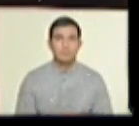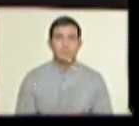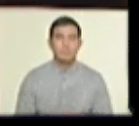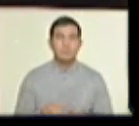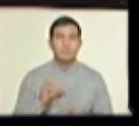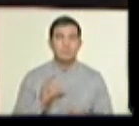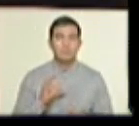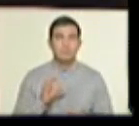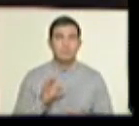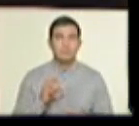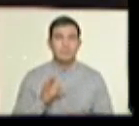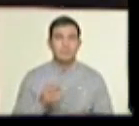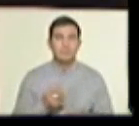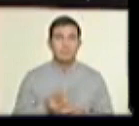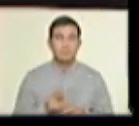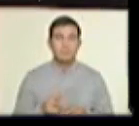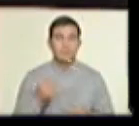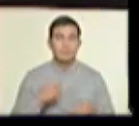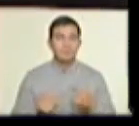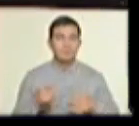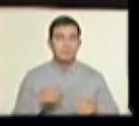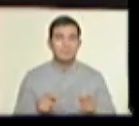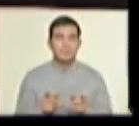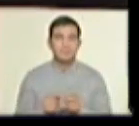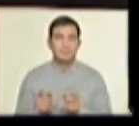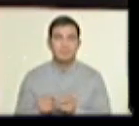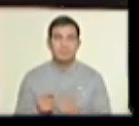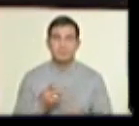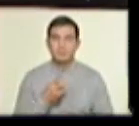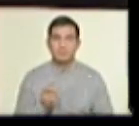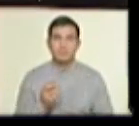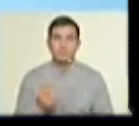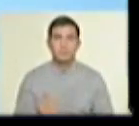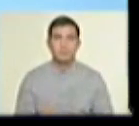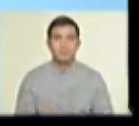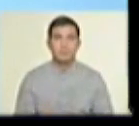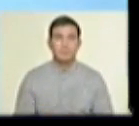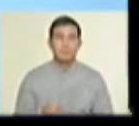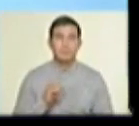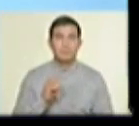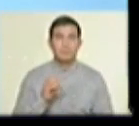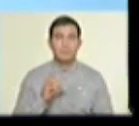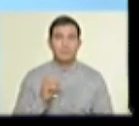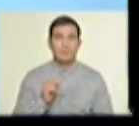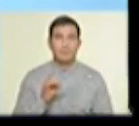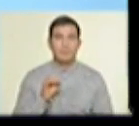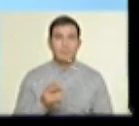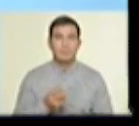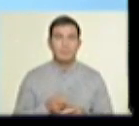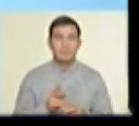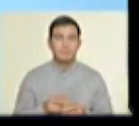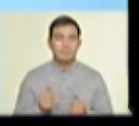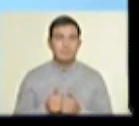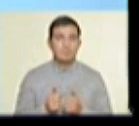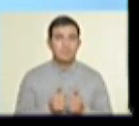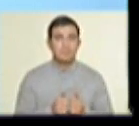Sotiq. Demak, savdo, sotiq so'zi juft ot. Tevarak, atrof